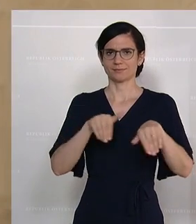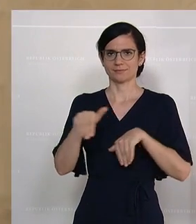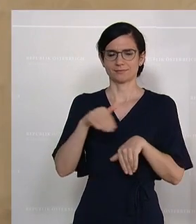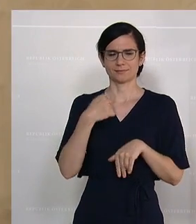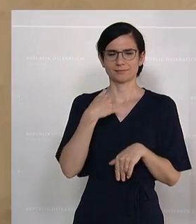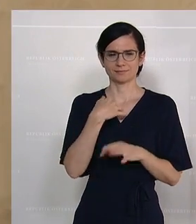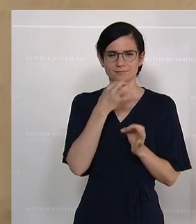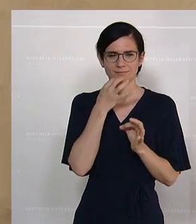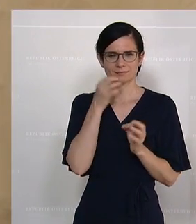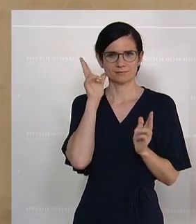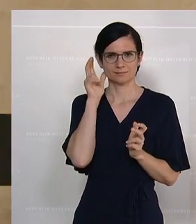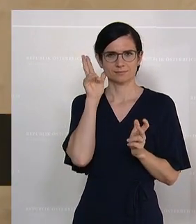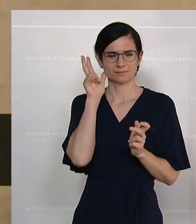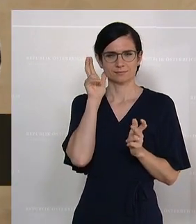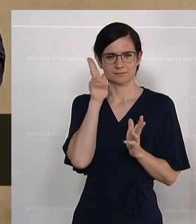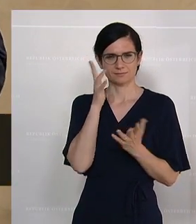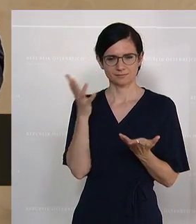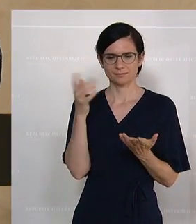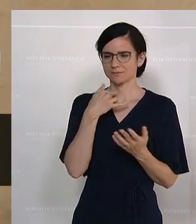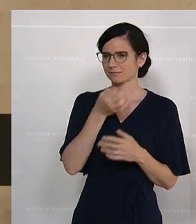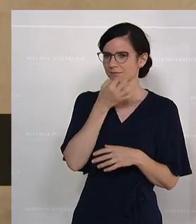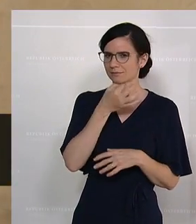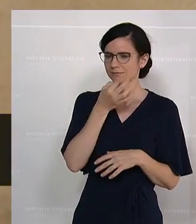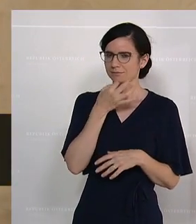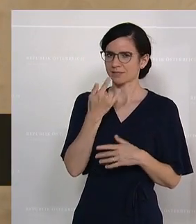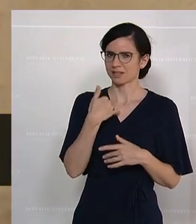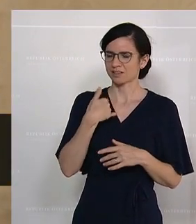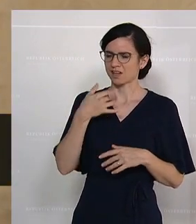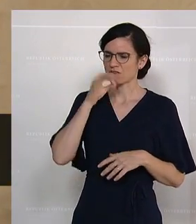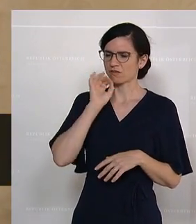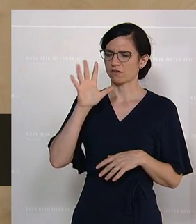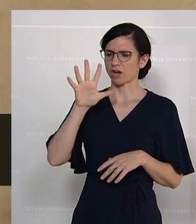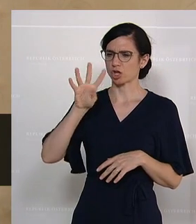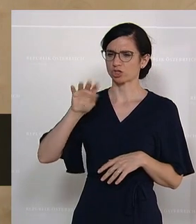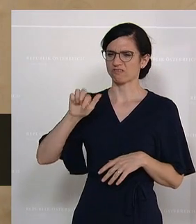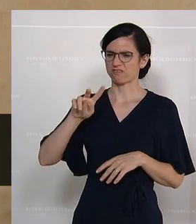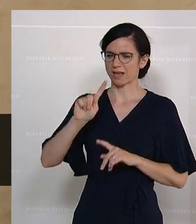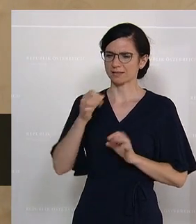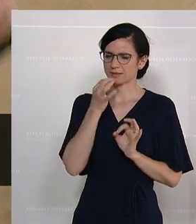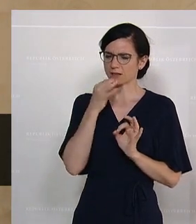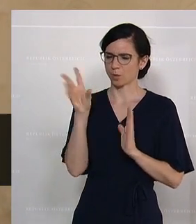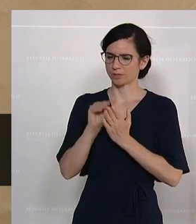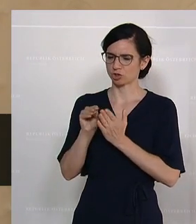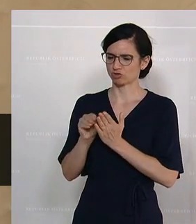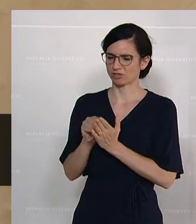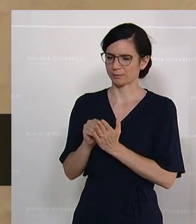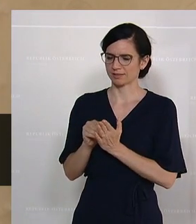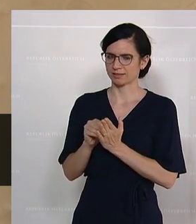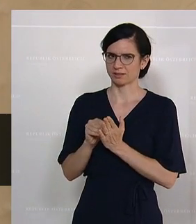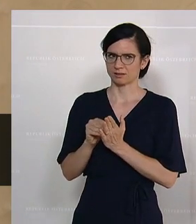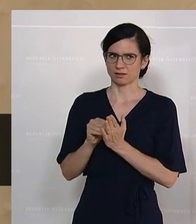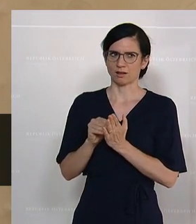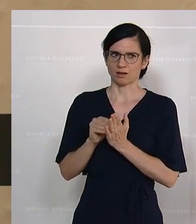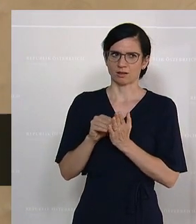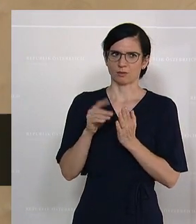zugehört auch während ihrer wortmeldung wie die designierte volksanwältin gabi schwarz ganz genau mit geschrieben hat und nach diesen ausführungen durch putin